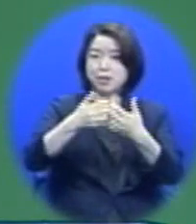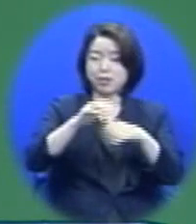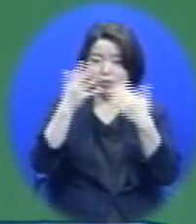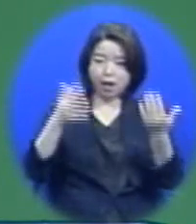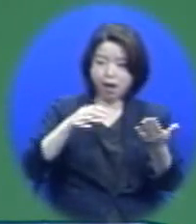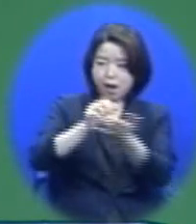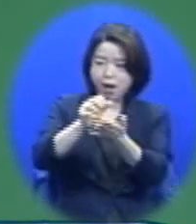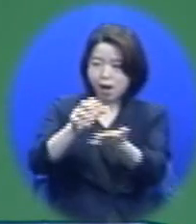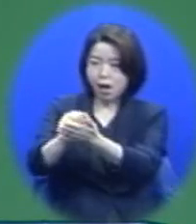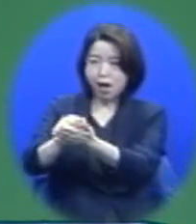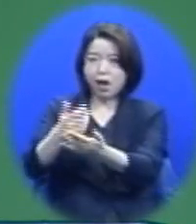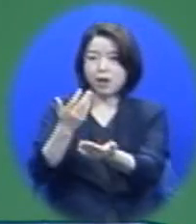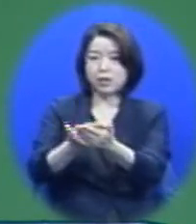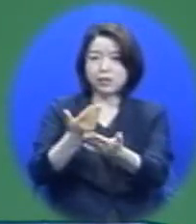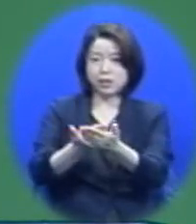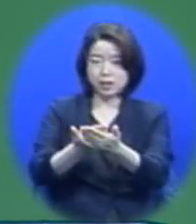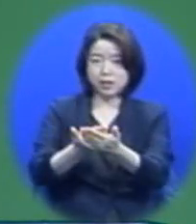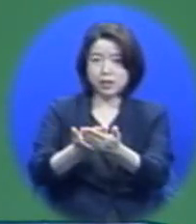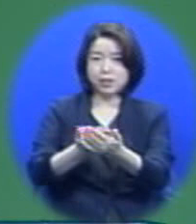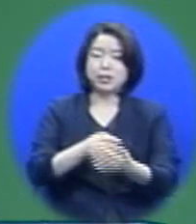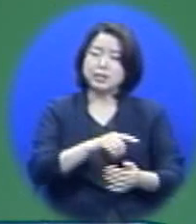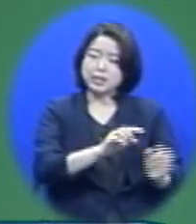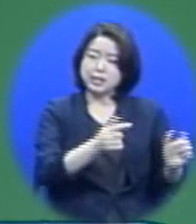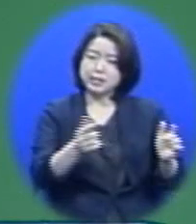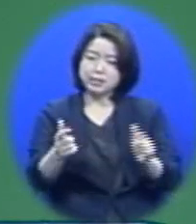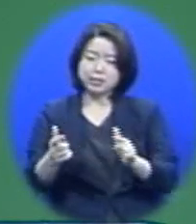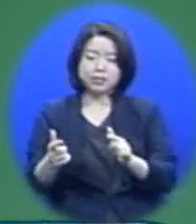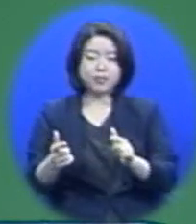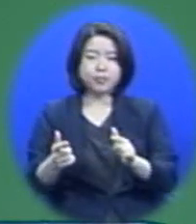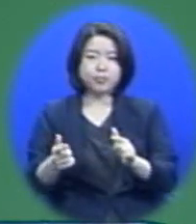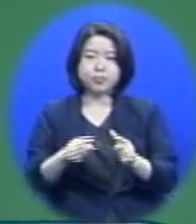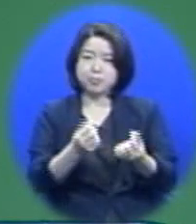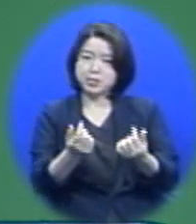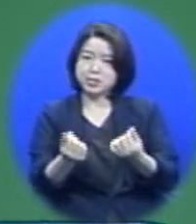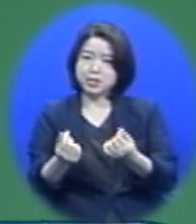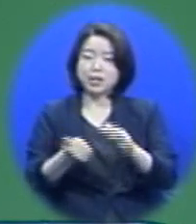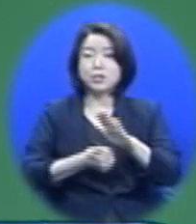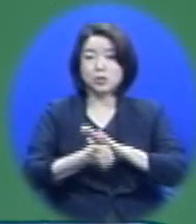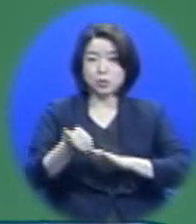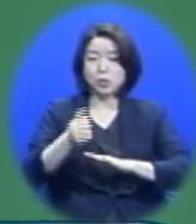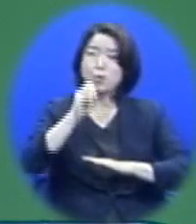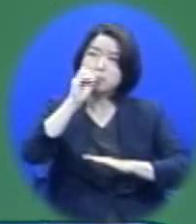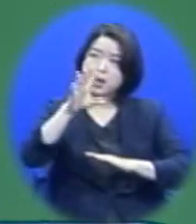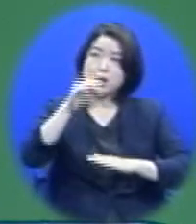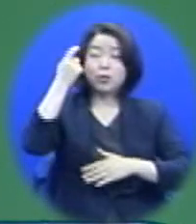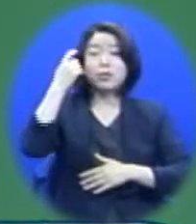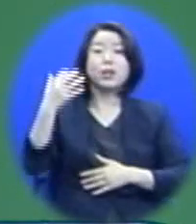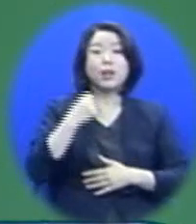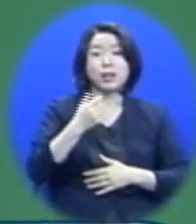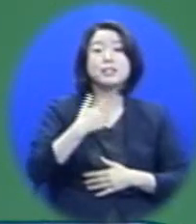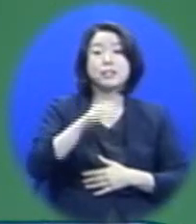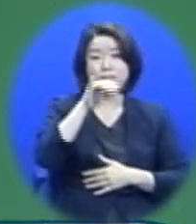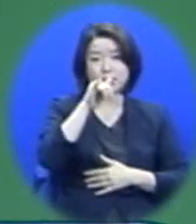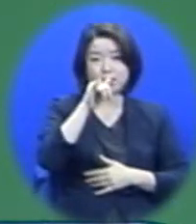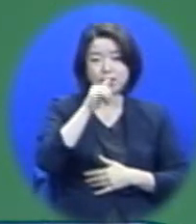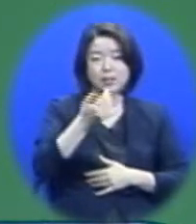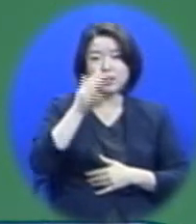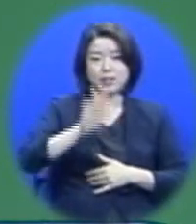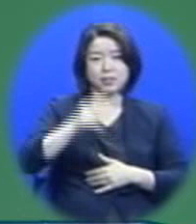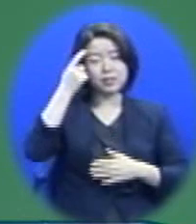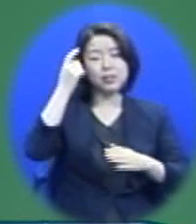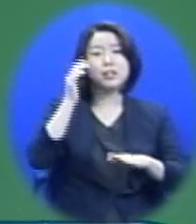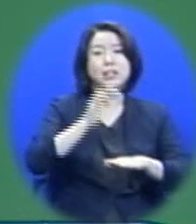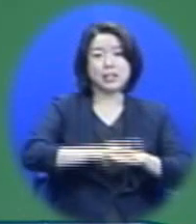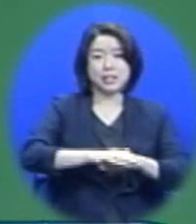정복하게 해달라든지 뭐 그런 소원을 말하겠지 이렇게 생각하셨던 것 같아요. 그런데 솔로몬이